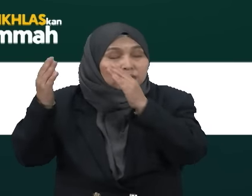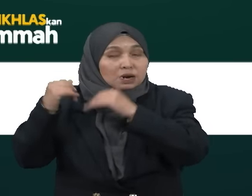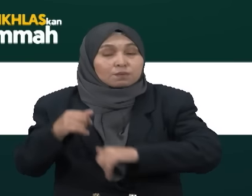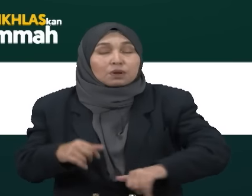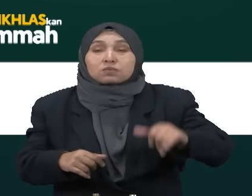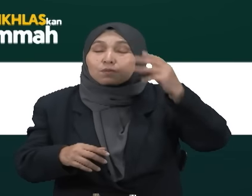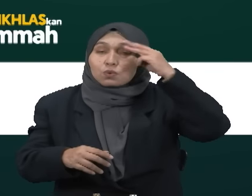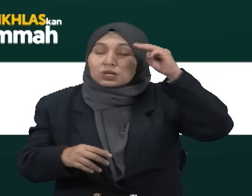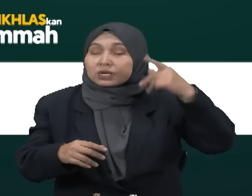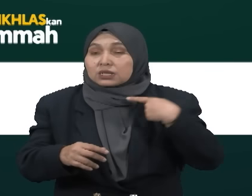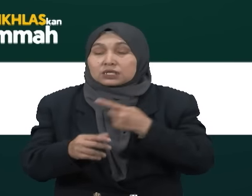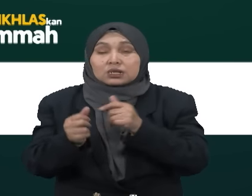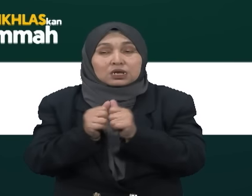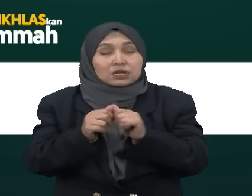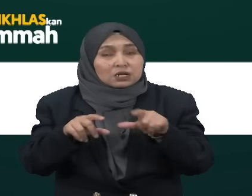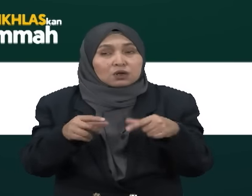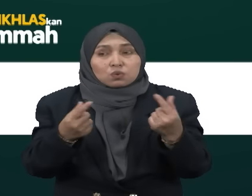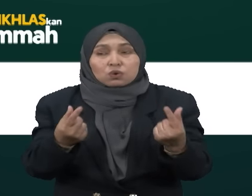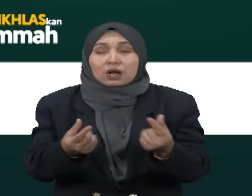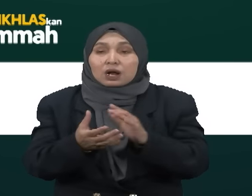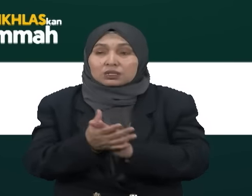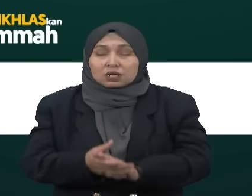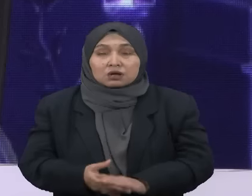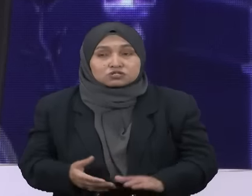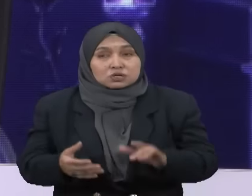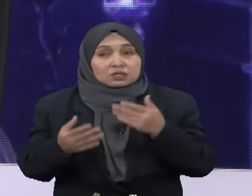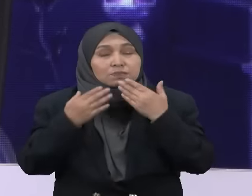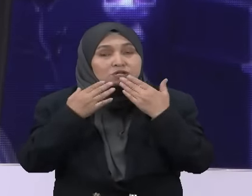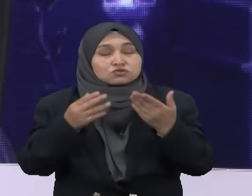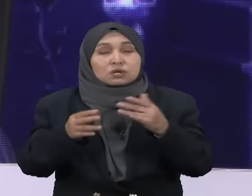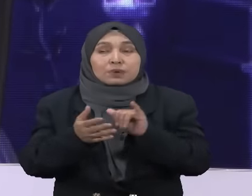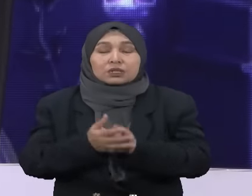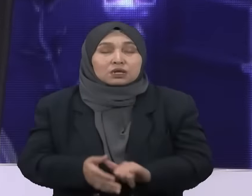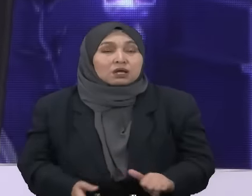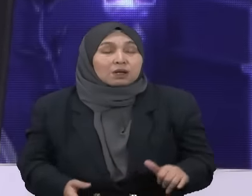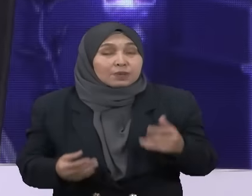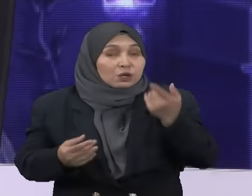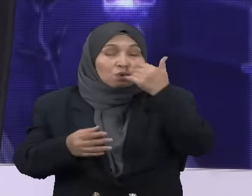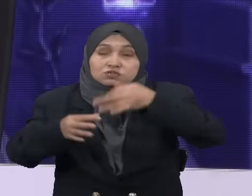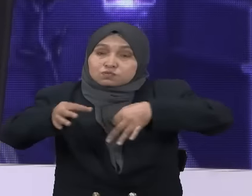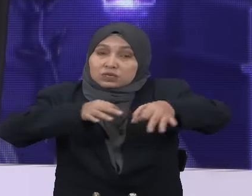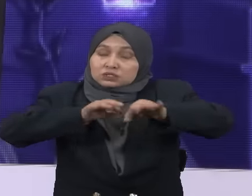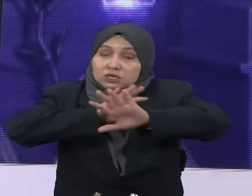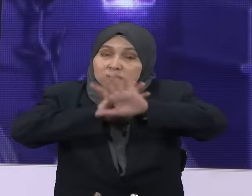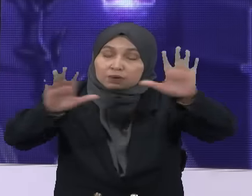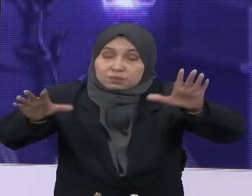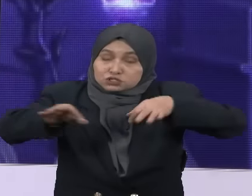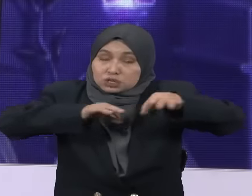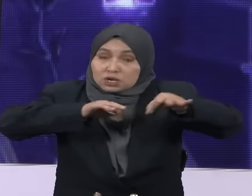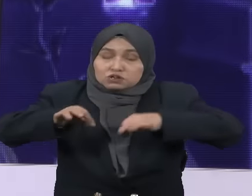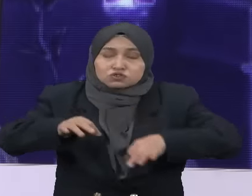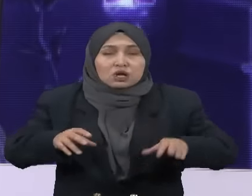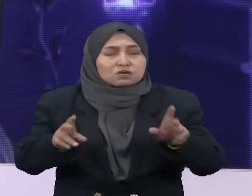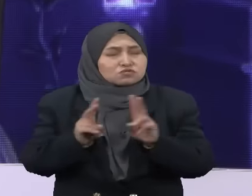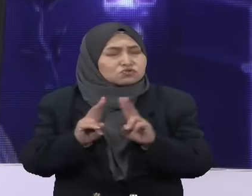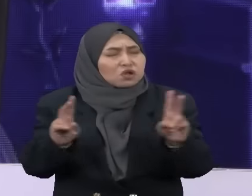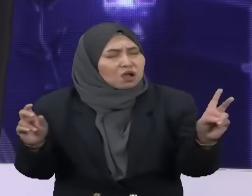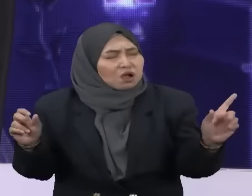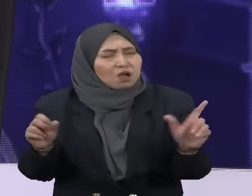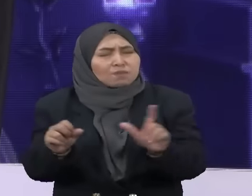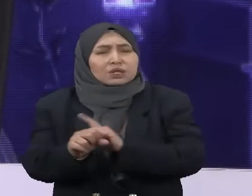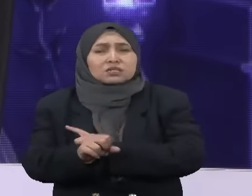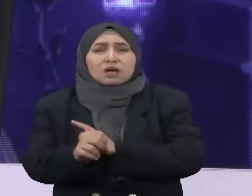muliakan kita dengan Al-Quran. Terima kasih sekali lagi kepada Fadil Dr. Mahar Arif Musa di atas pencerahan dan penjelasan yang begitu padat.